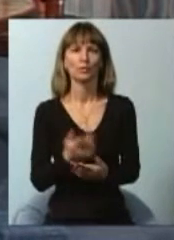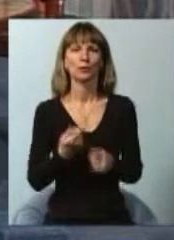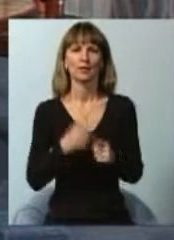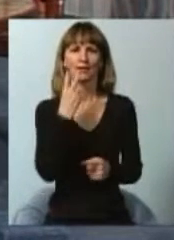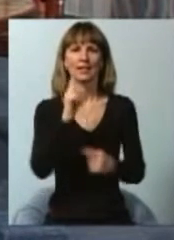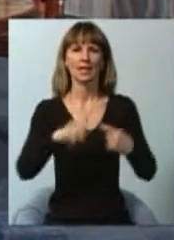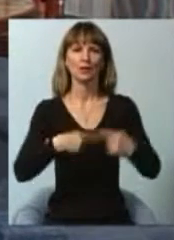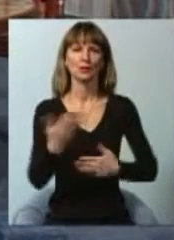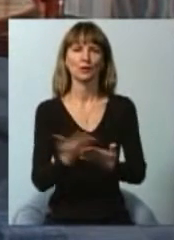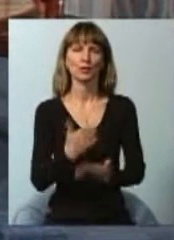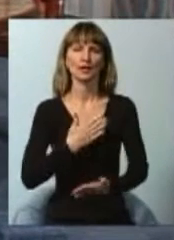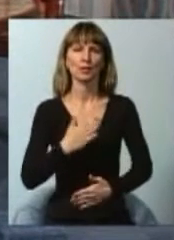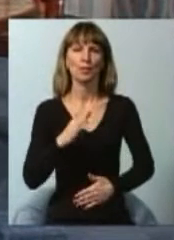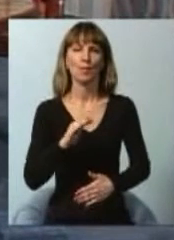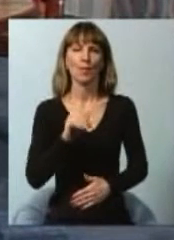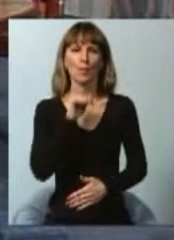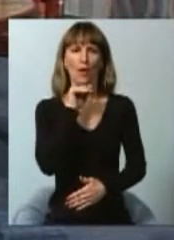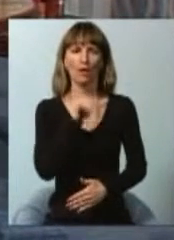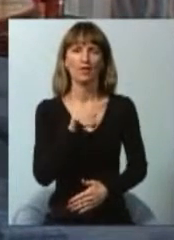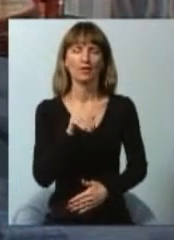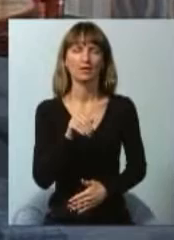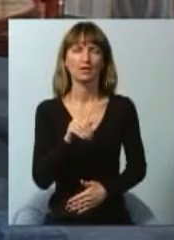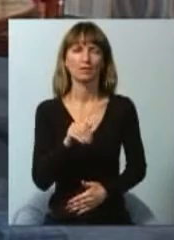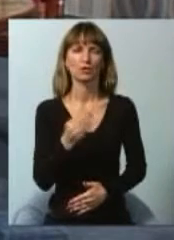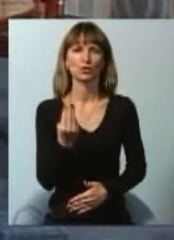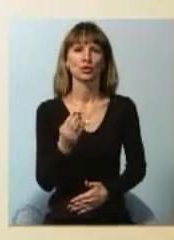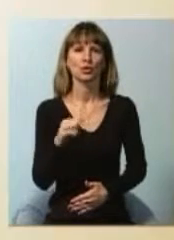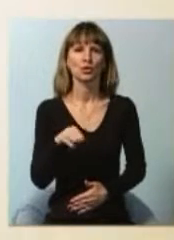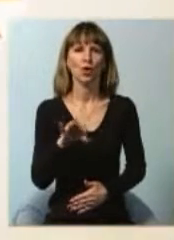дивіться наступний сюжет із нашим професором «Шторм у колбі».